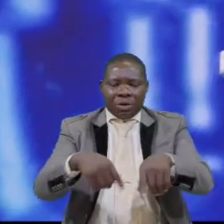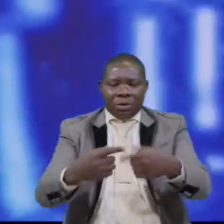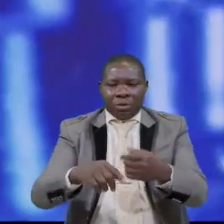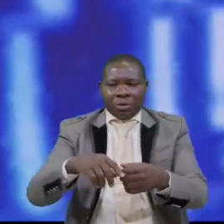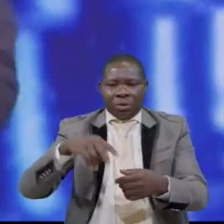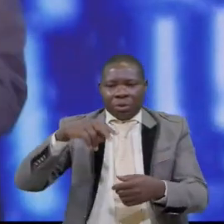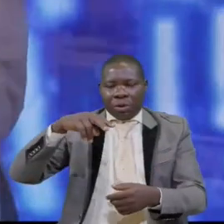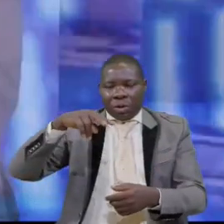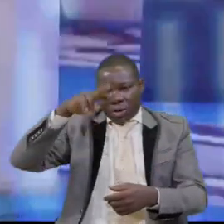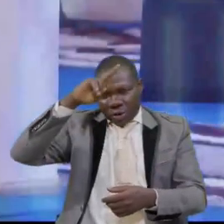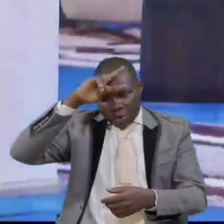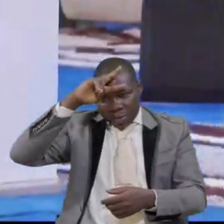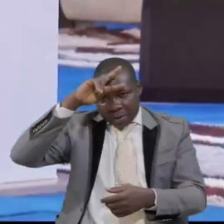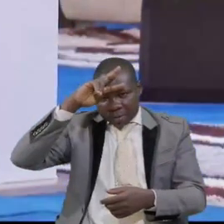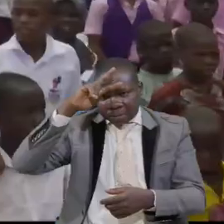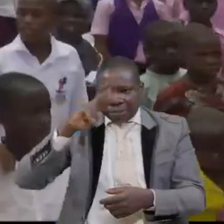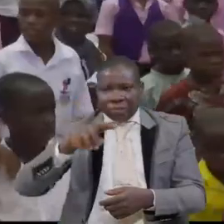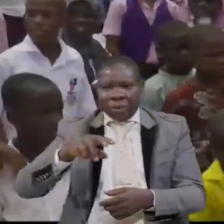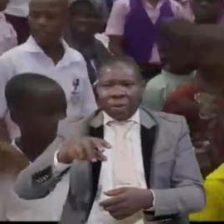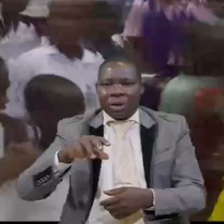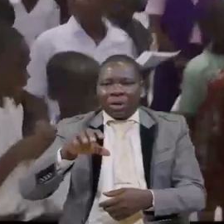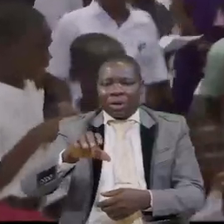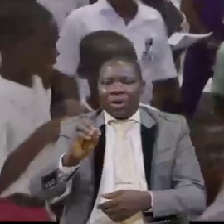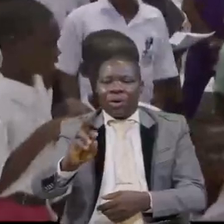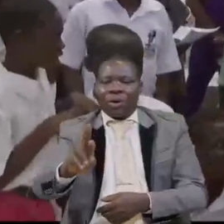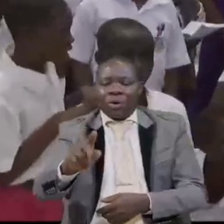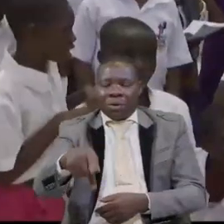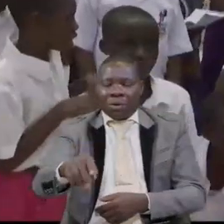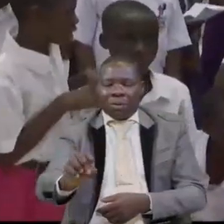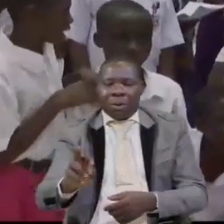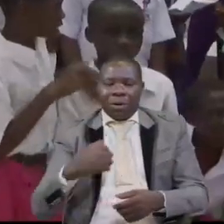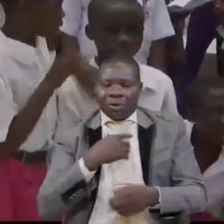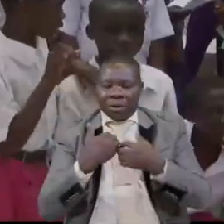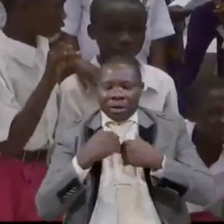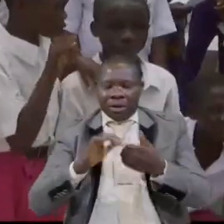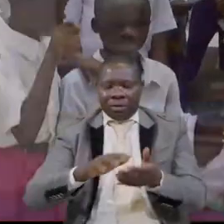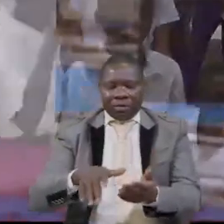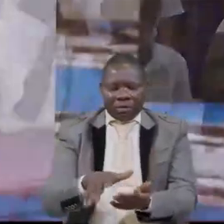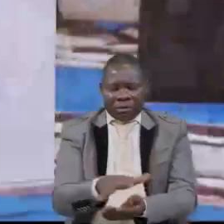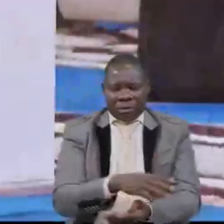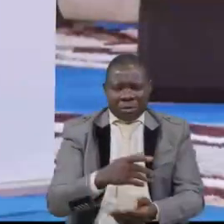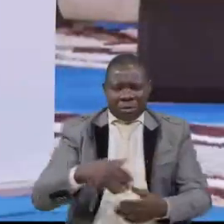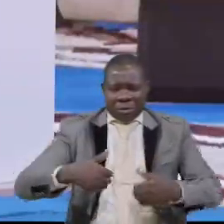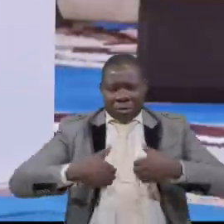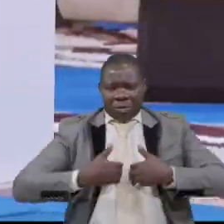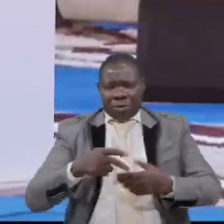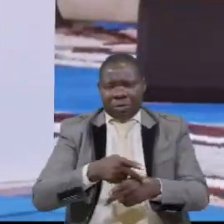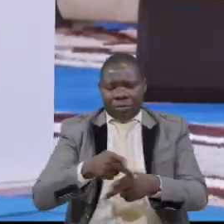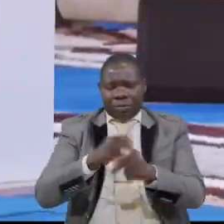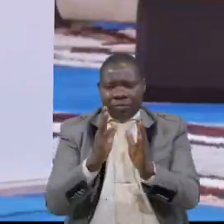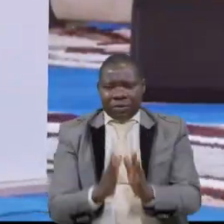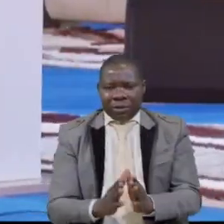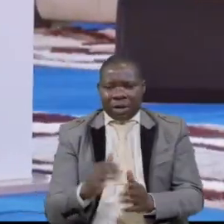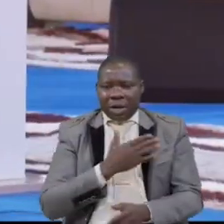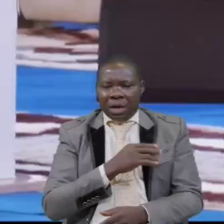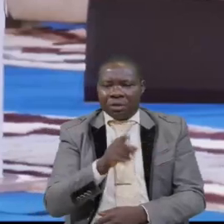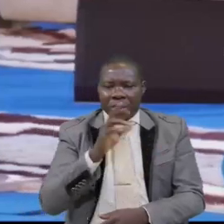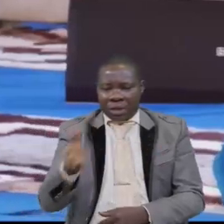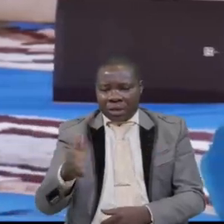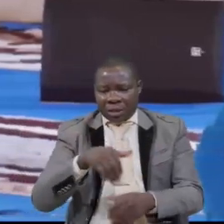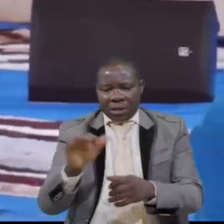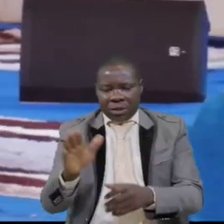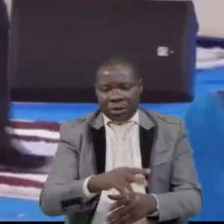dans le système nigérien et nous avons ceux qui sont les jeunes professionnels et vous êtes là dans votre profession et